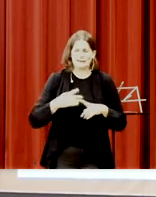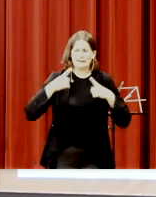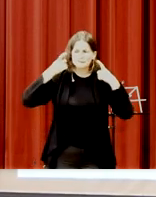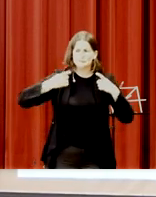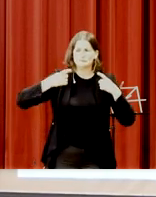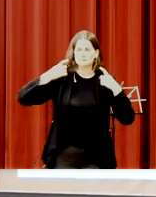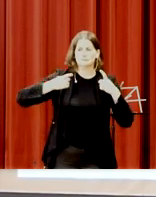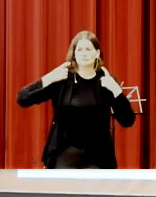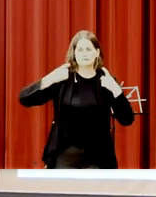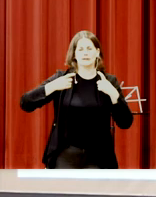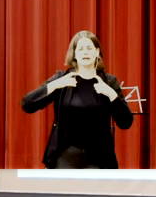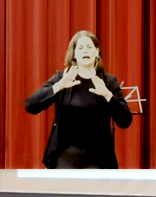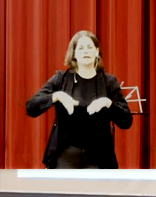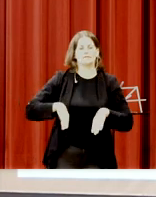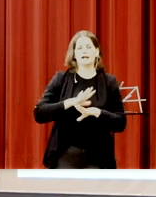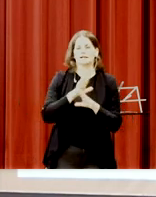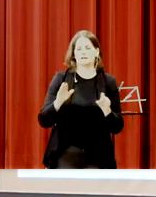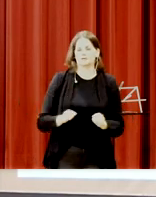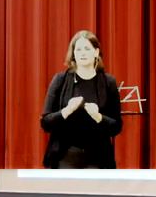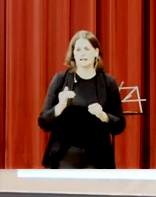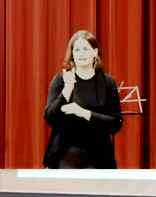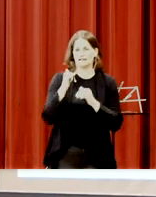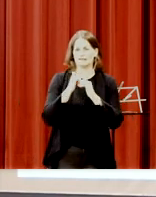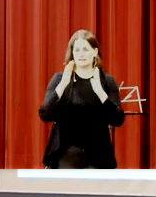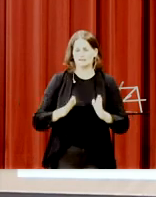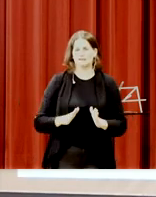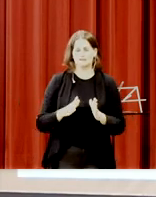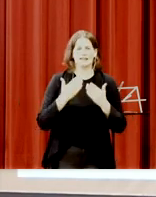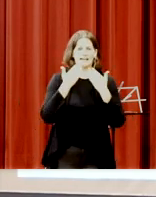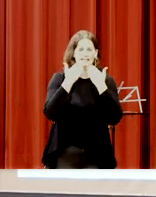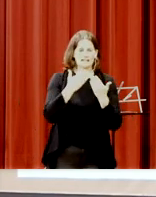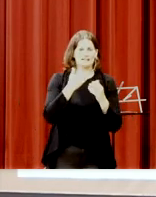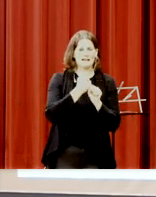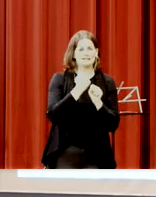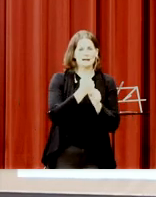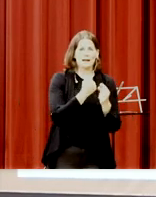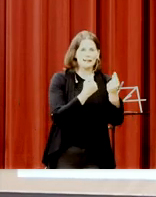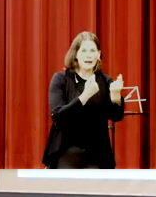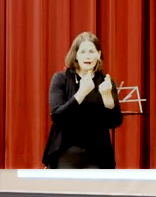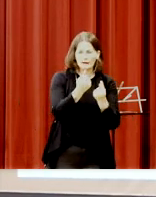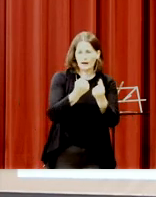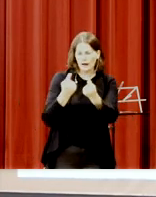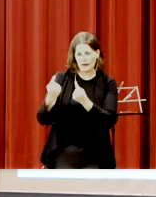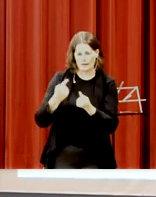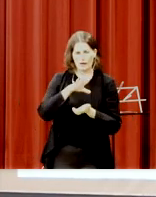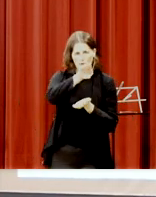Moltes gràcies.